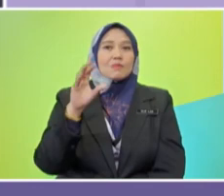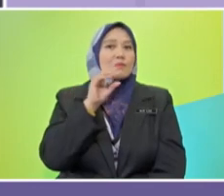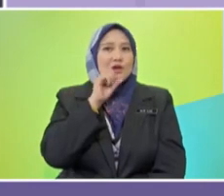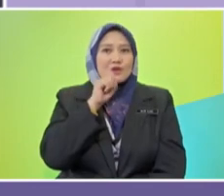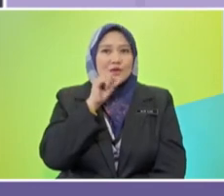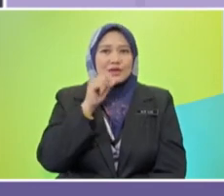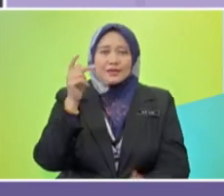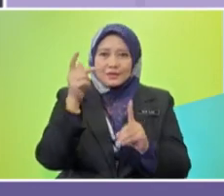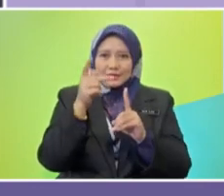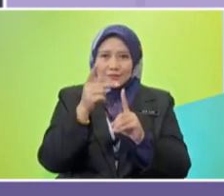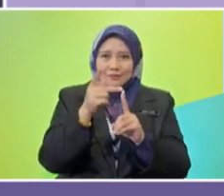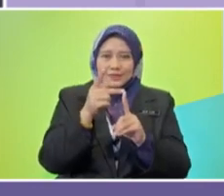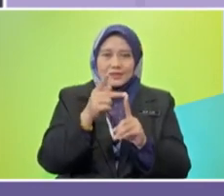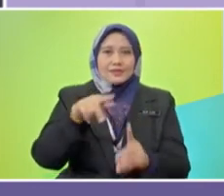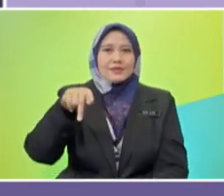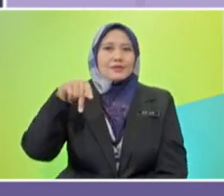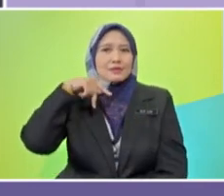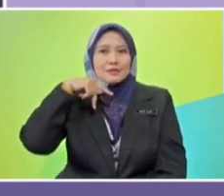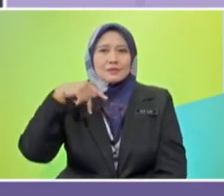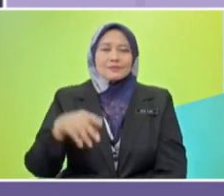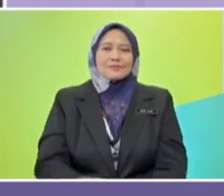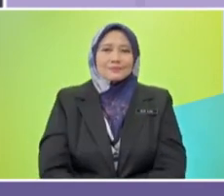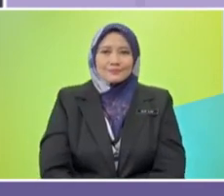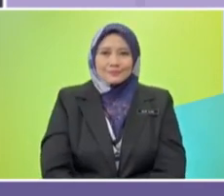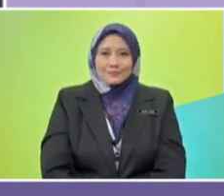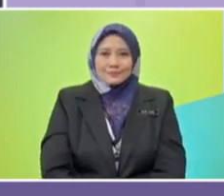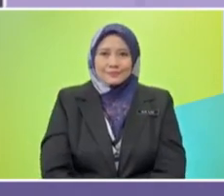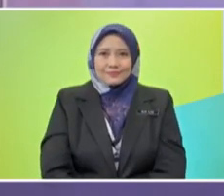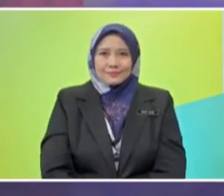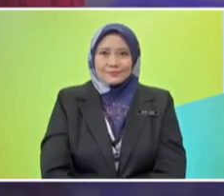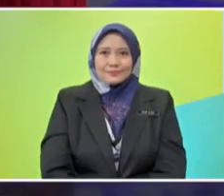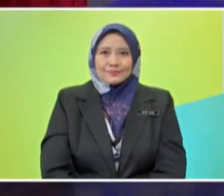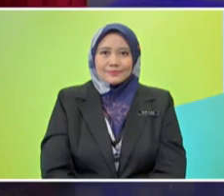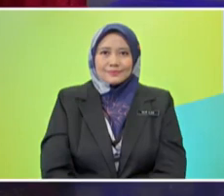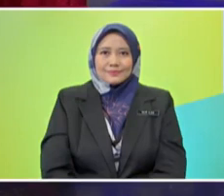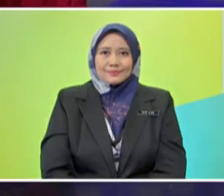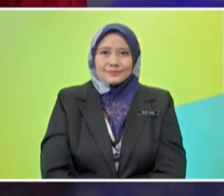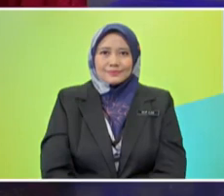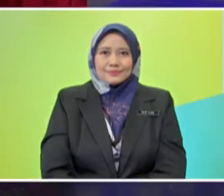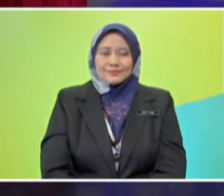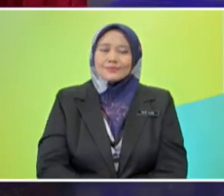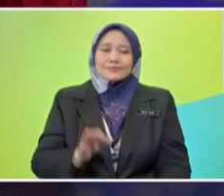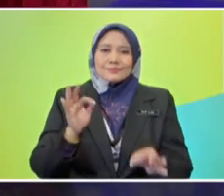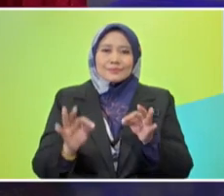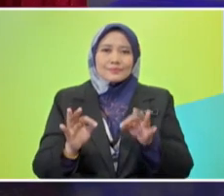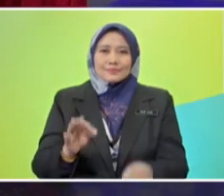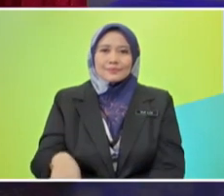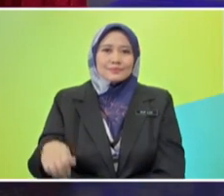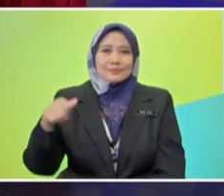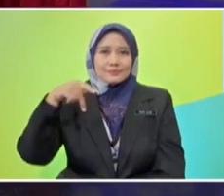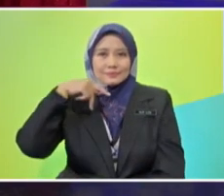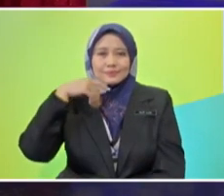biji nanti boleh buat jus. Ya. Baik. Okey, kalau Alisha dah dah menunjukkan